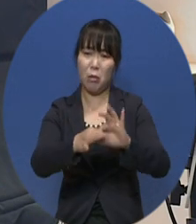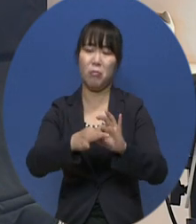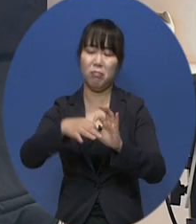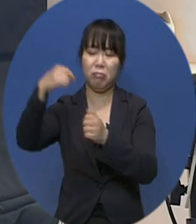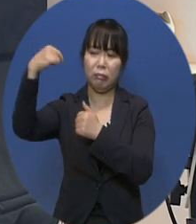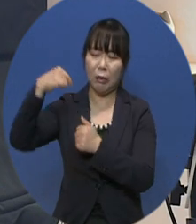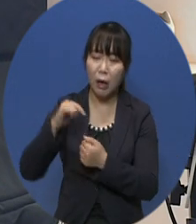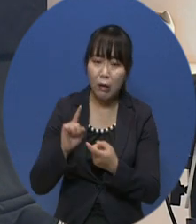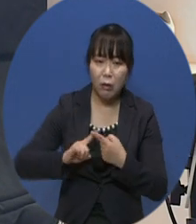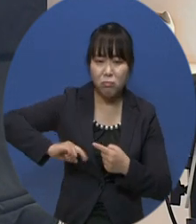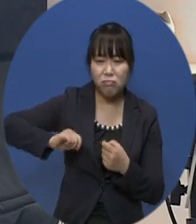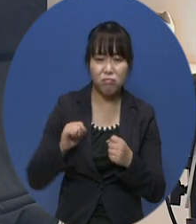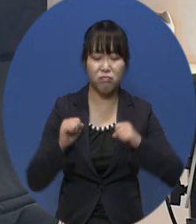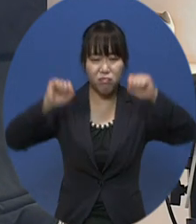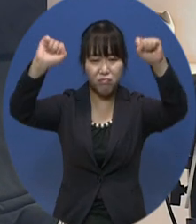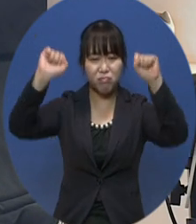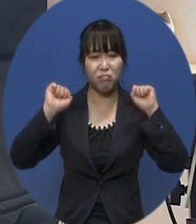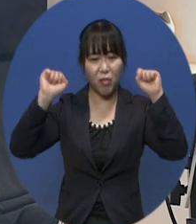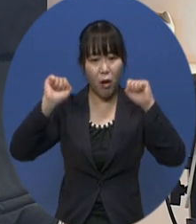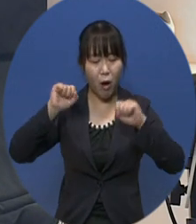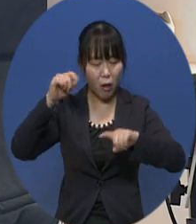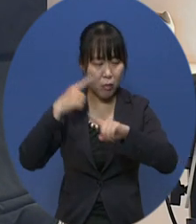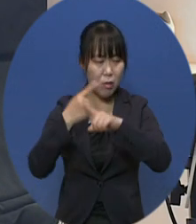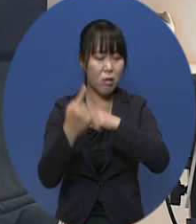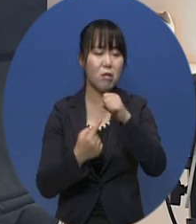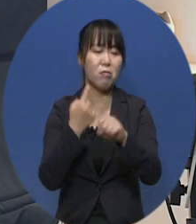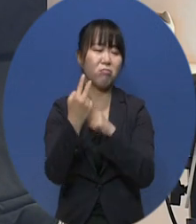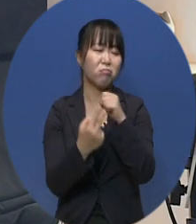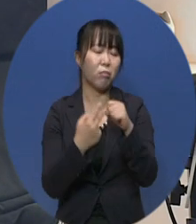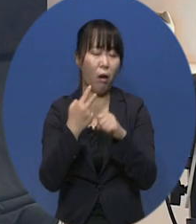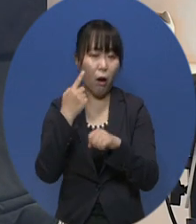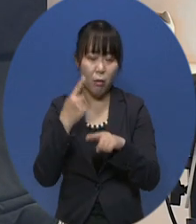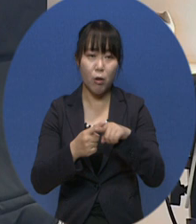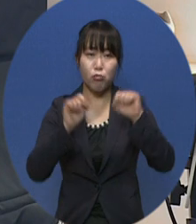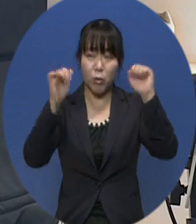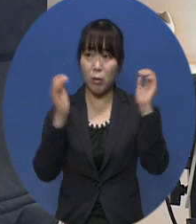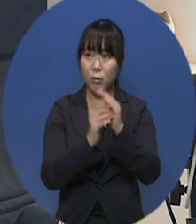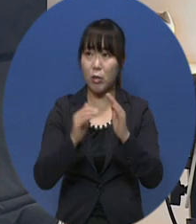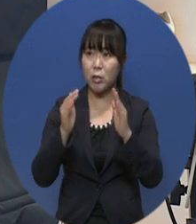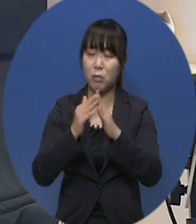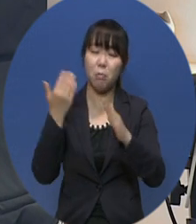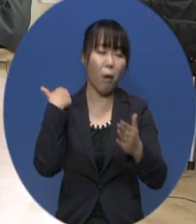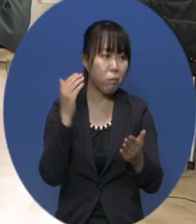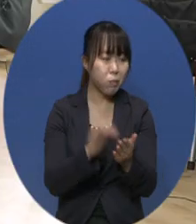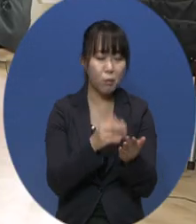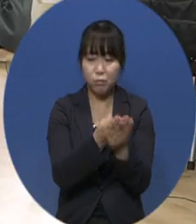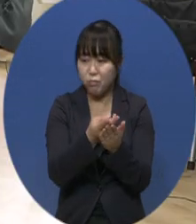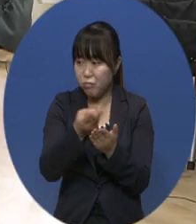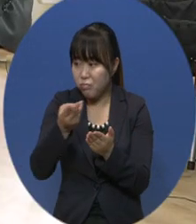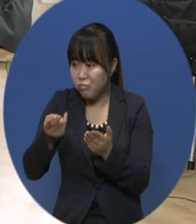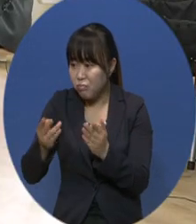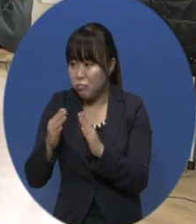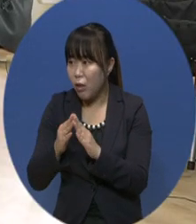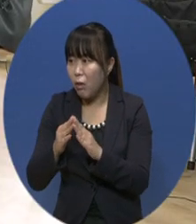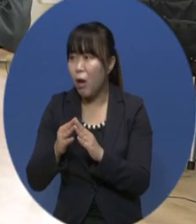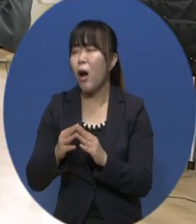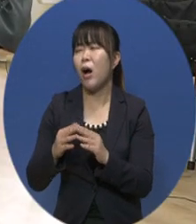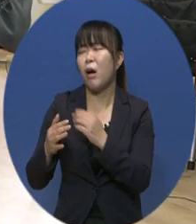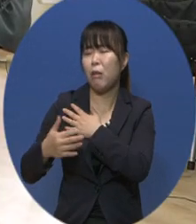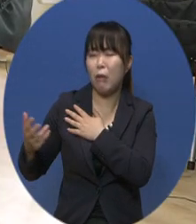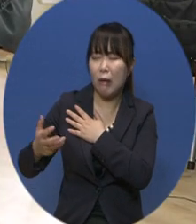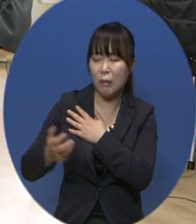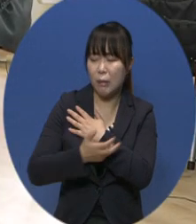거예요. 근육 운동만 하다가 1년 반, 2년을 그 운동만 하다가 그냥 집으로 확 던져져 버리는 거죠. 결국 재활 난민이 되는 거네요. 그, 네.